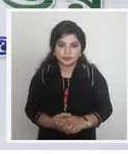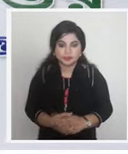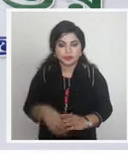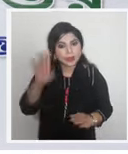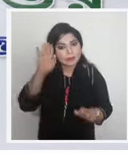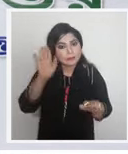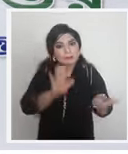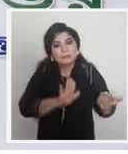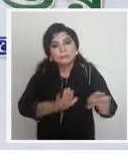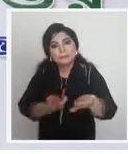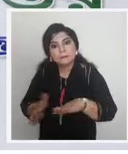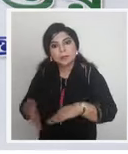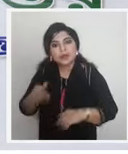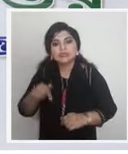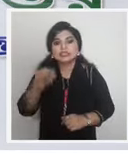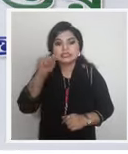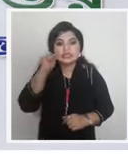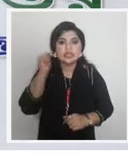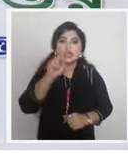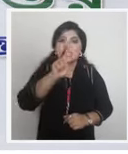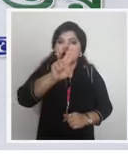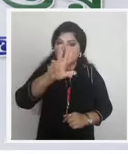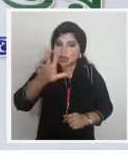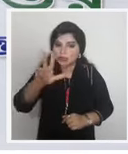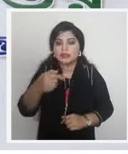হার 1.33%।